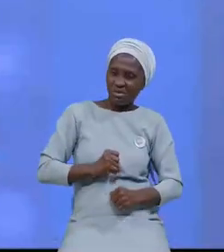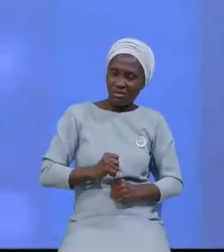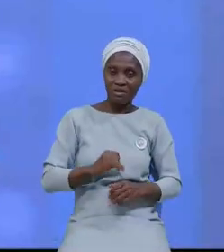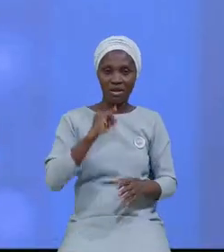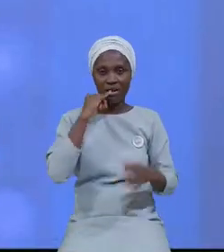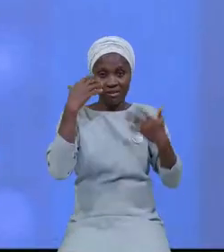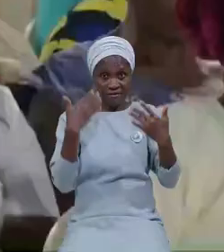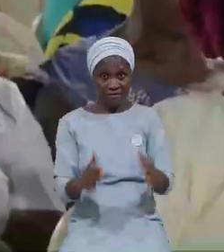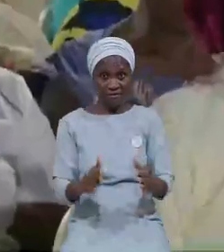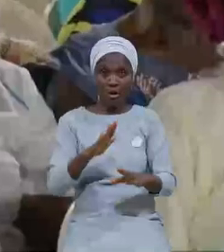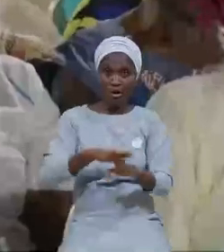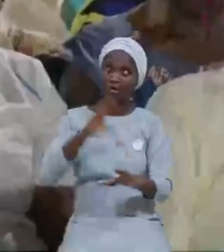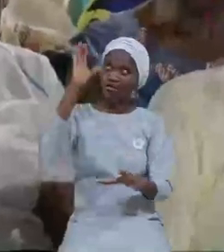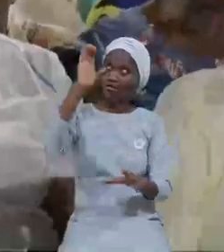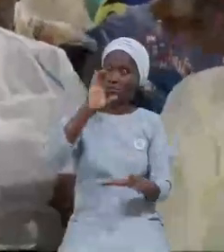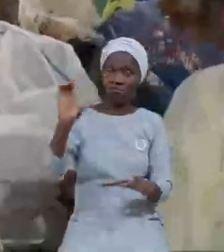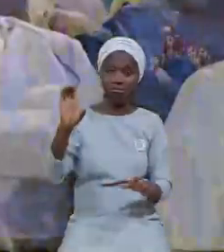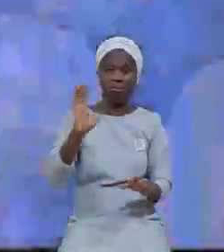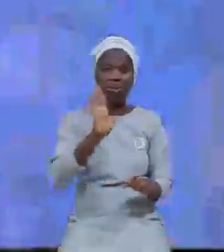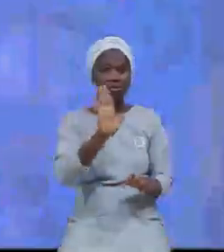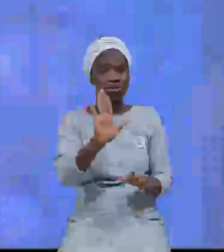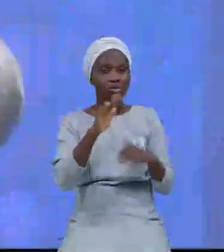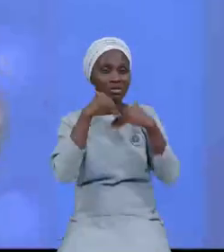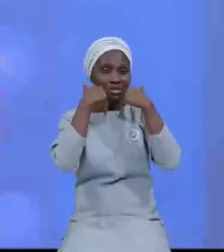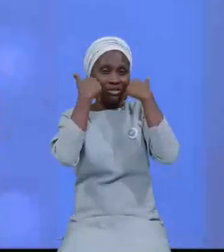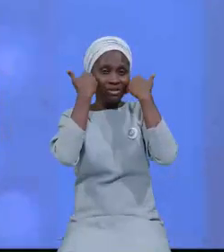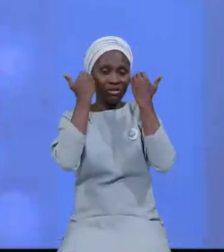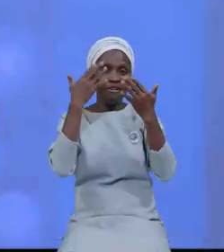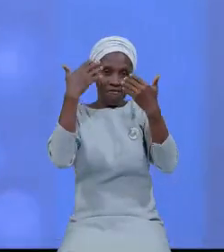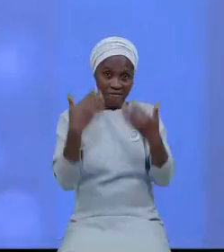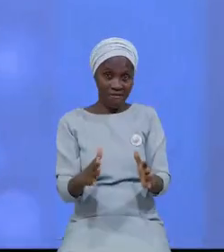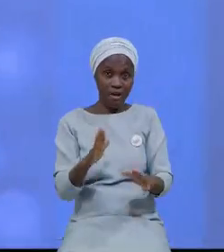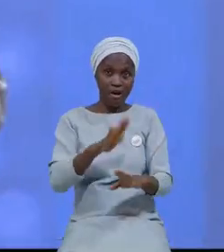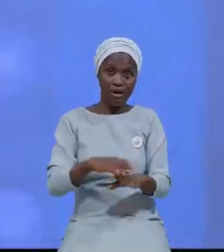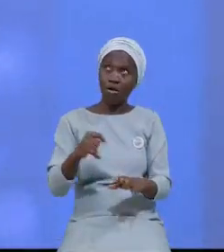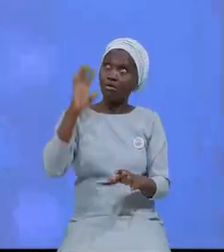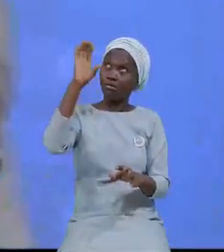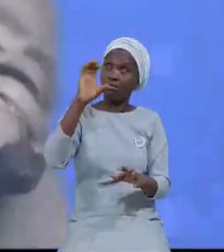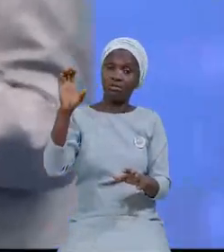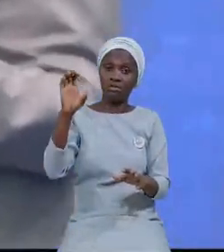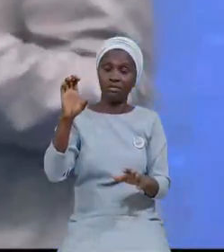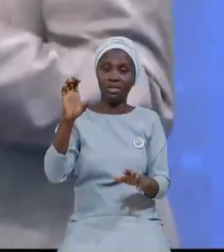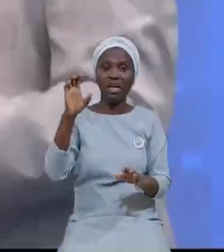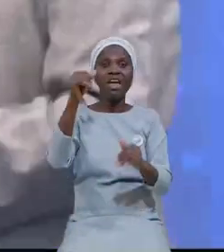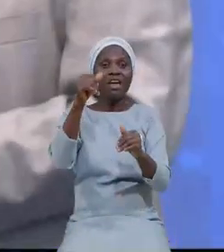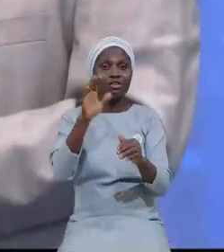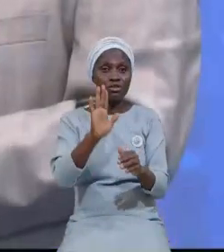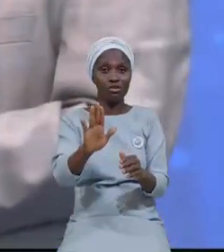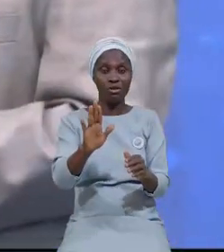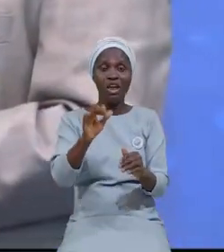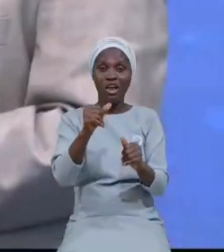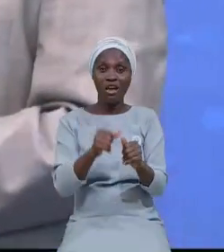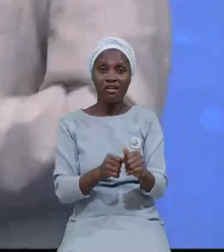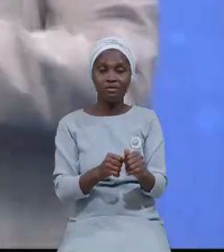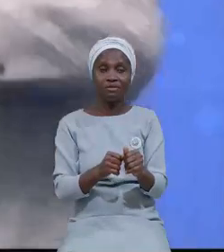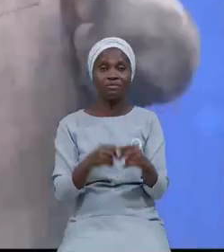souffrance il a tout achevé sur la croix ta honte il a tout achevé sur la croix même